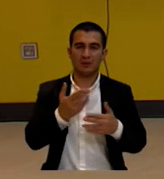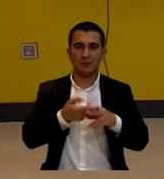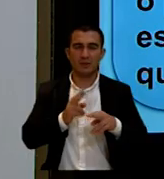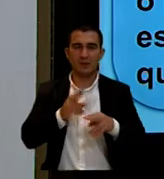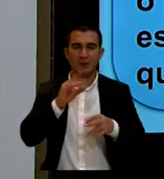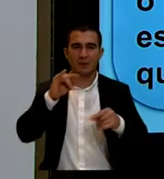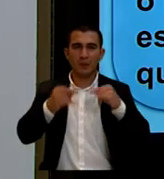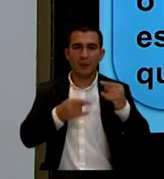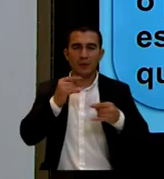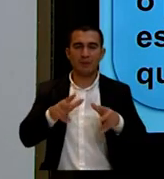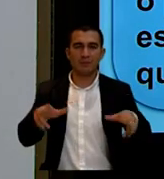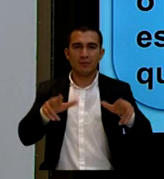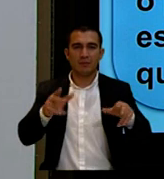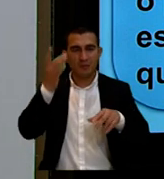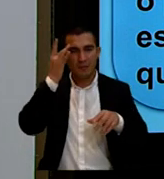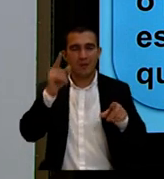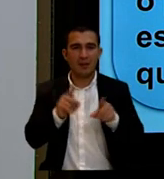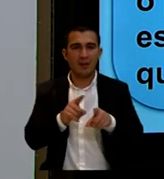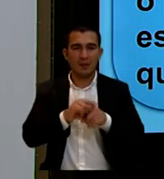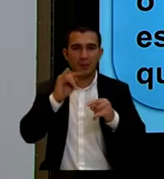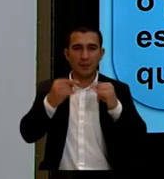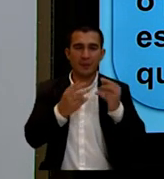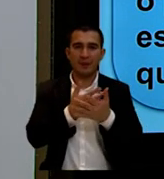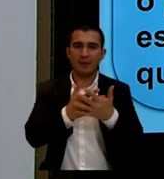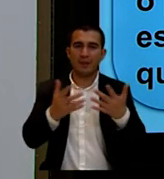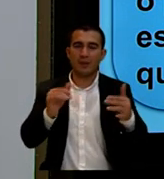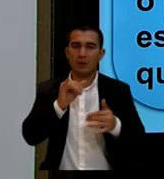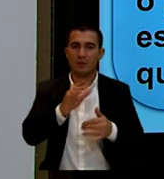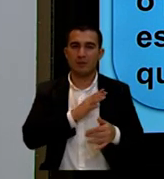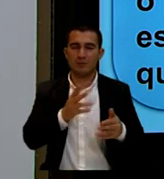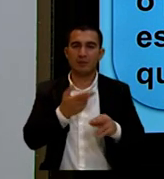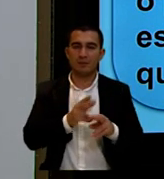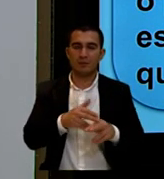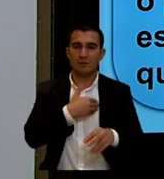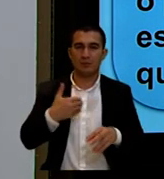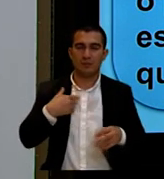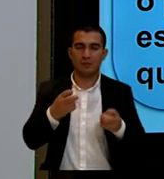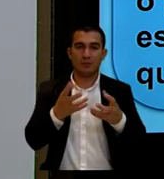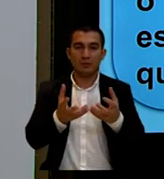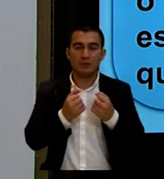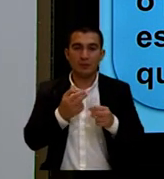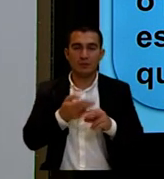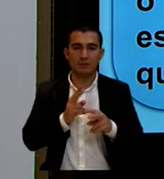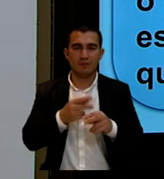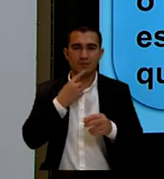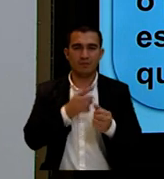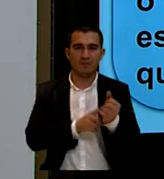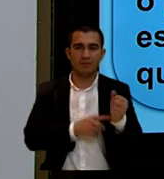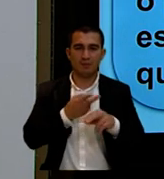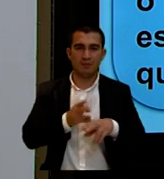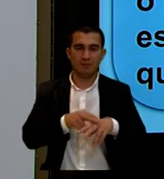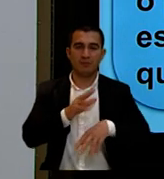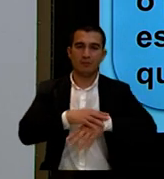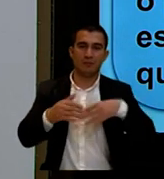venalarga va ulardan yurakning o'ng bo'lmasiga, o'pkadan keladigan arterial qon esa chap